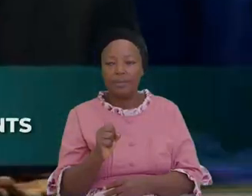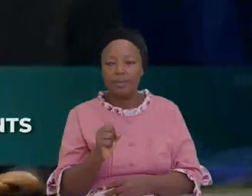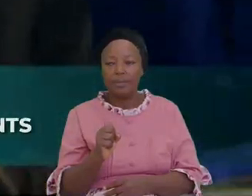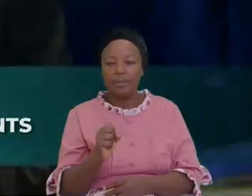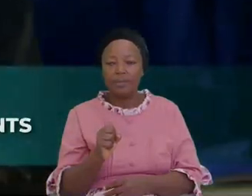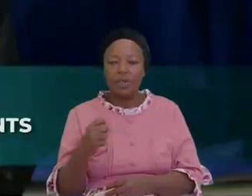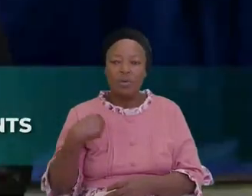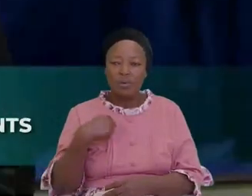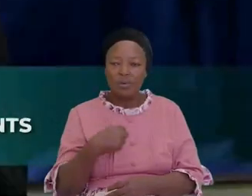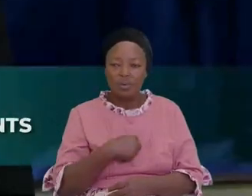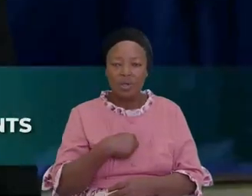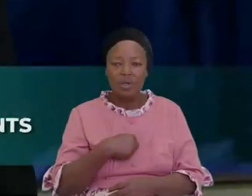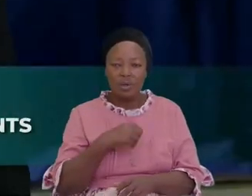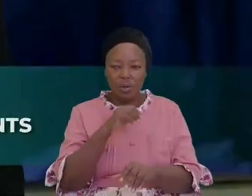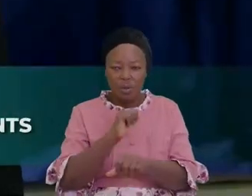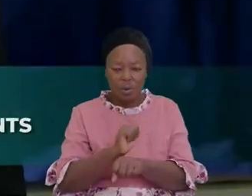Nous œuvrons.